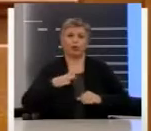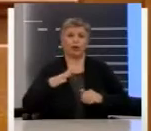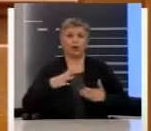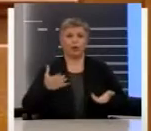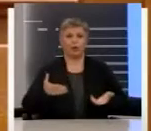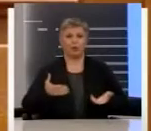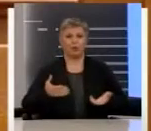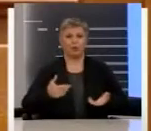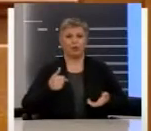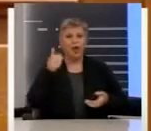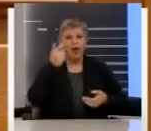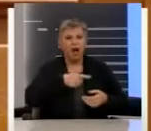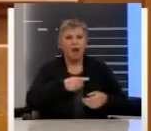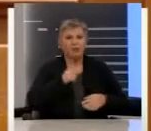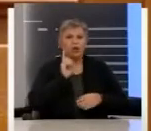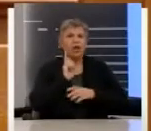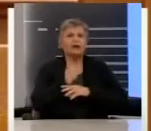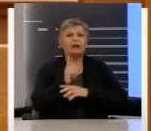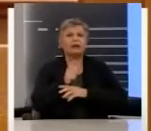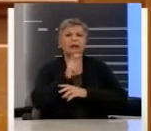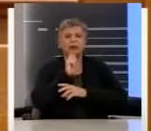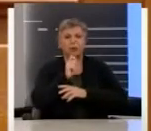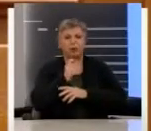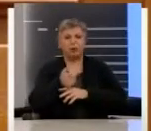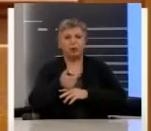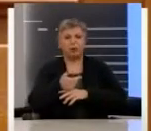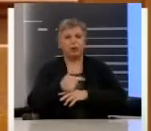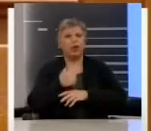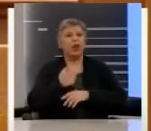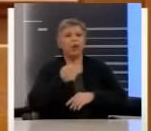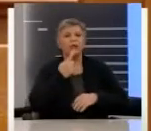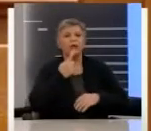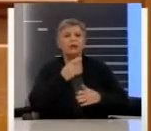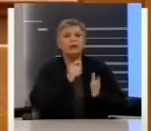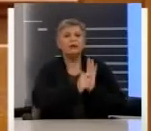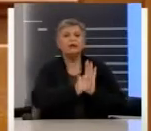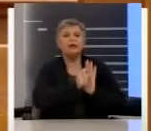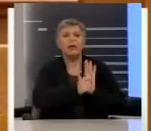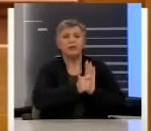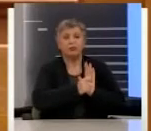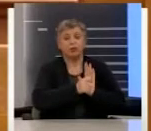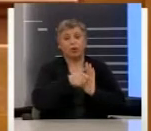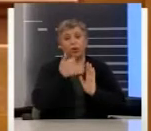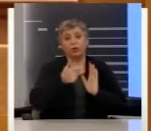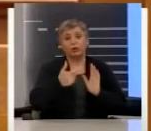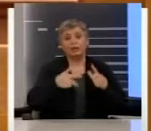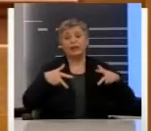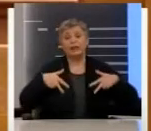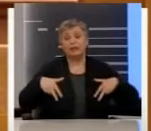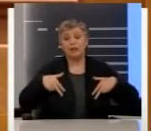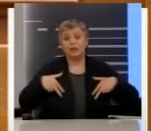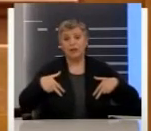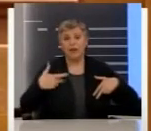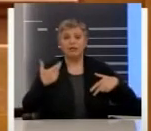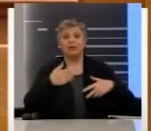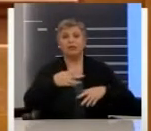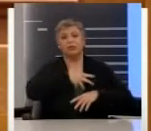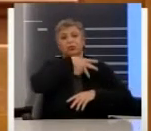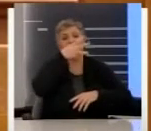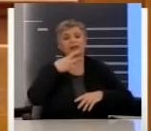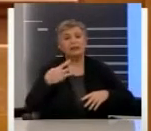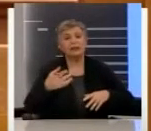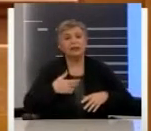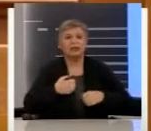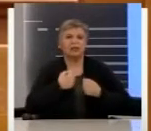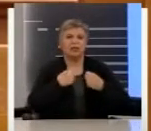κυβέρνηση ΣΥΡΙΖΑ-ΑΝΕΛ δεν δείχνει ανάλογο ενδιαφέρον για την επίλυση των σοβαρότατων προβλημάτων του